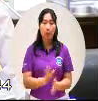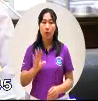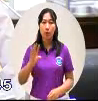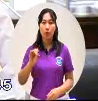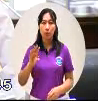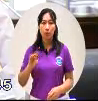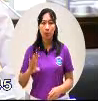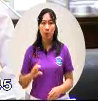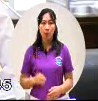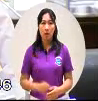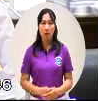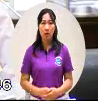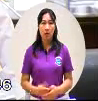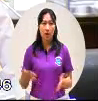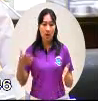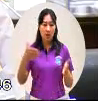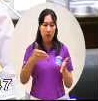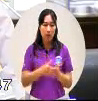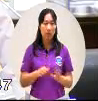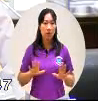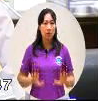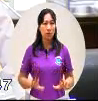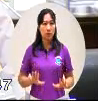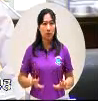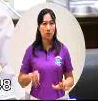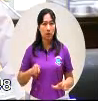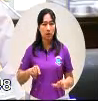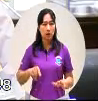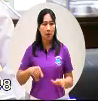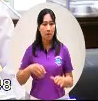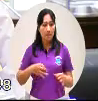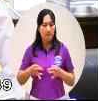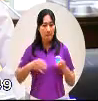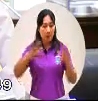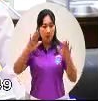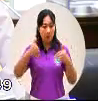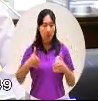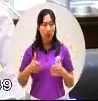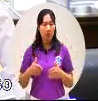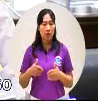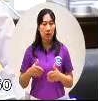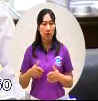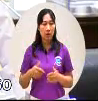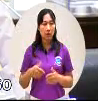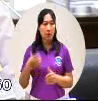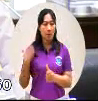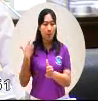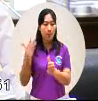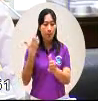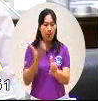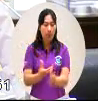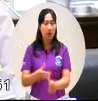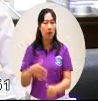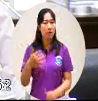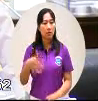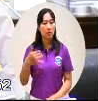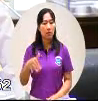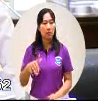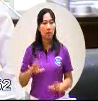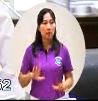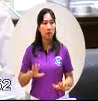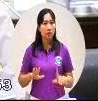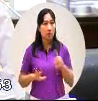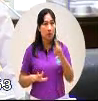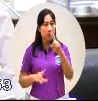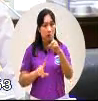前都还没有发包，那么现在是已经11月了，再过来是12月，再